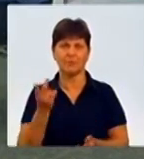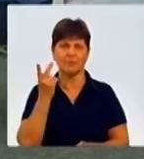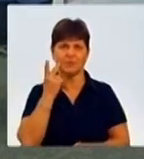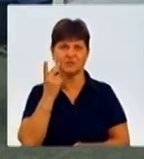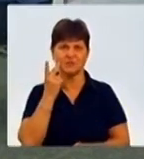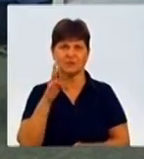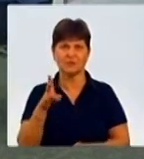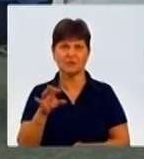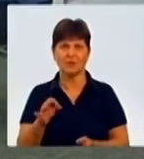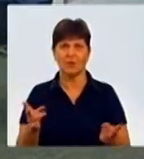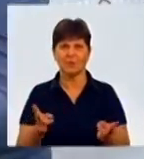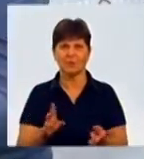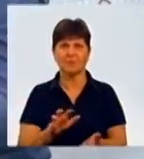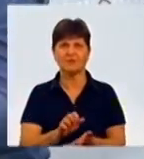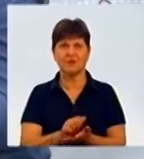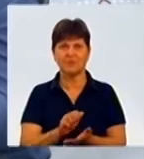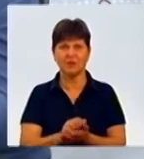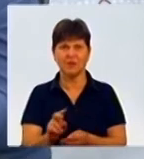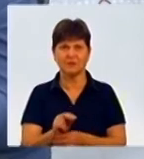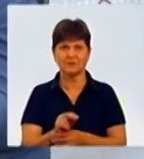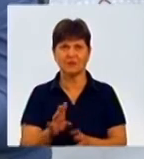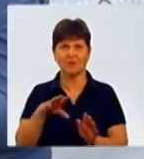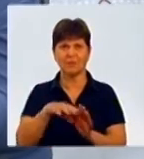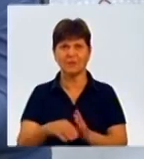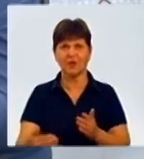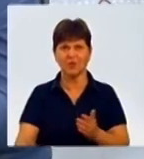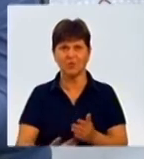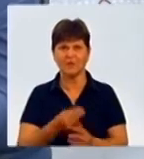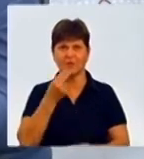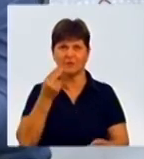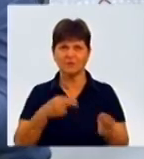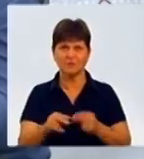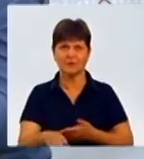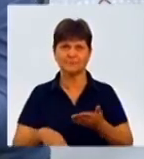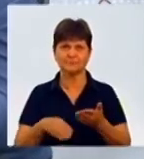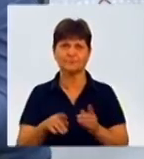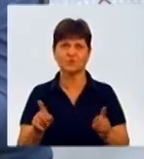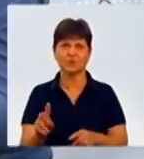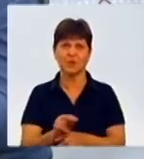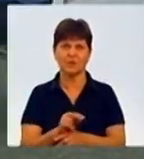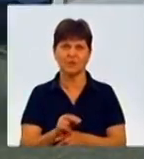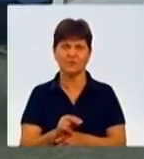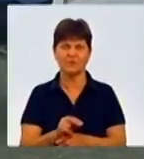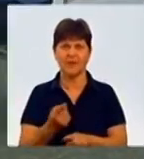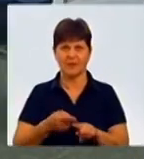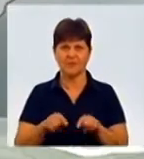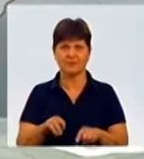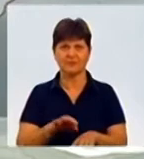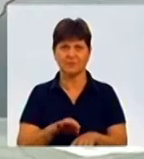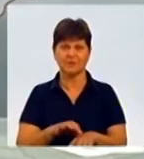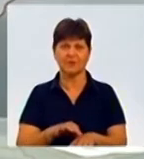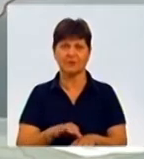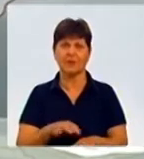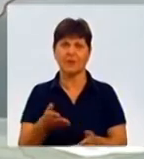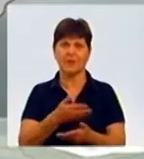якою постійно потрібно займатися і впроваджувати нові досконалі підходи щодо лікування даної патології. А ми, власне,